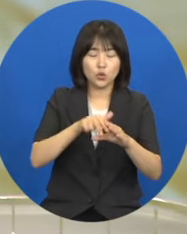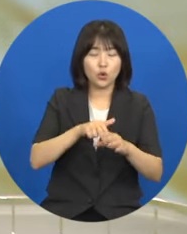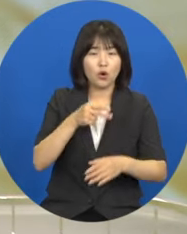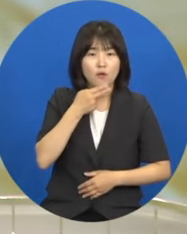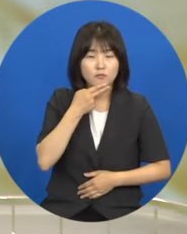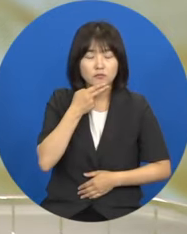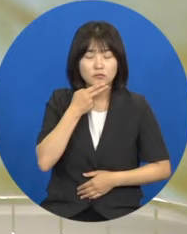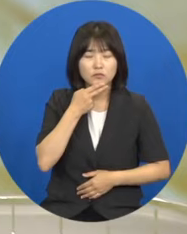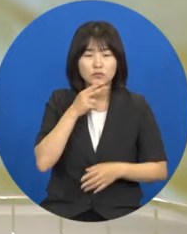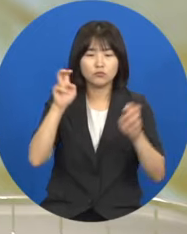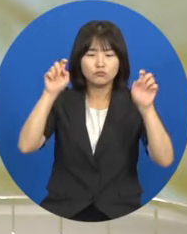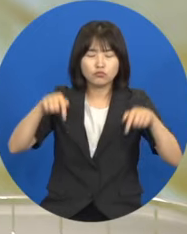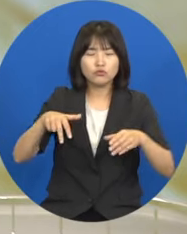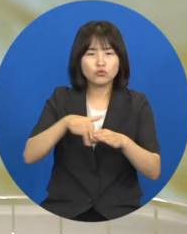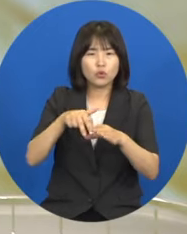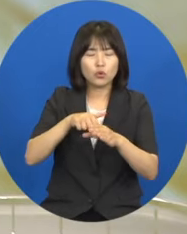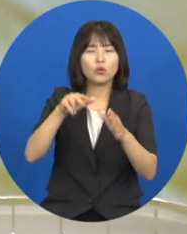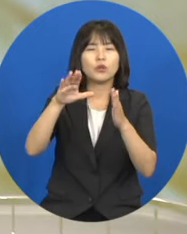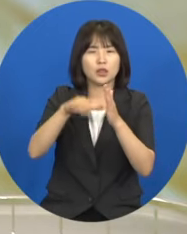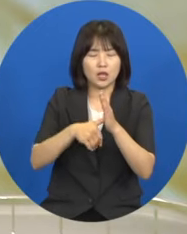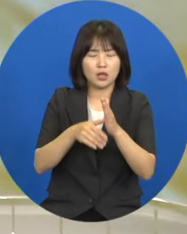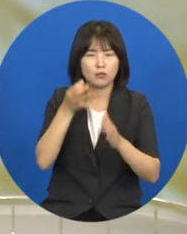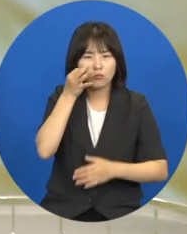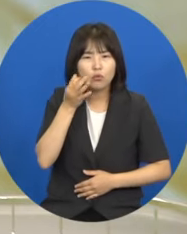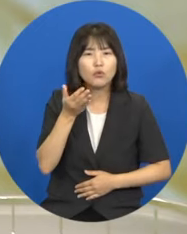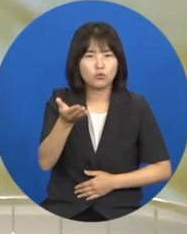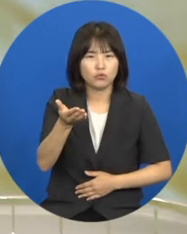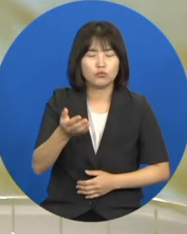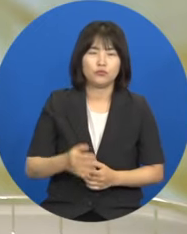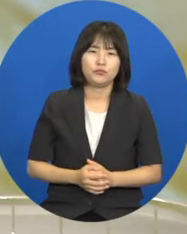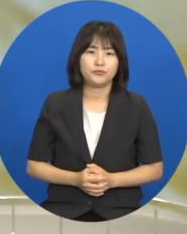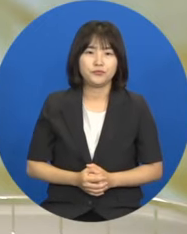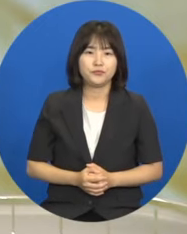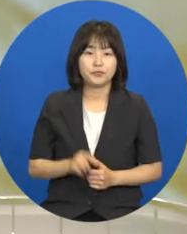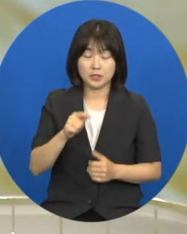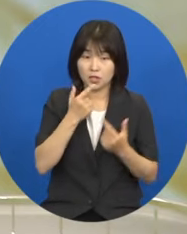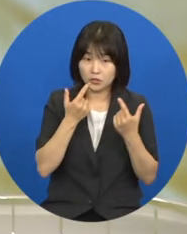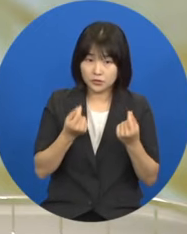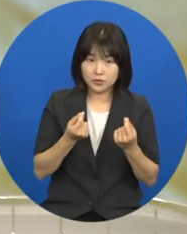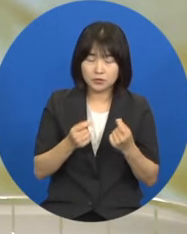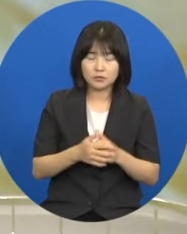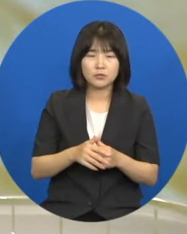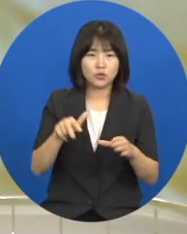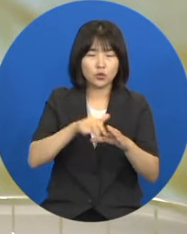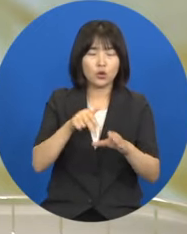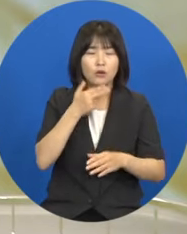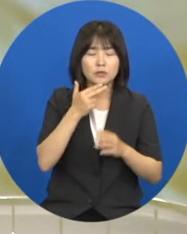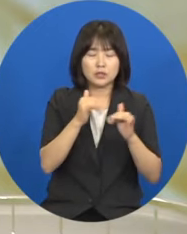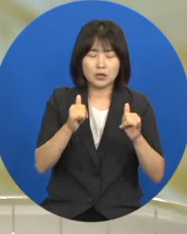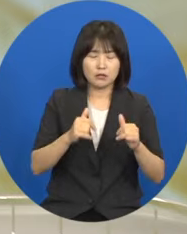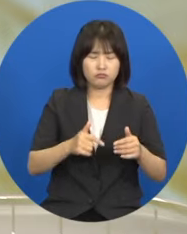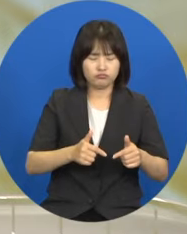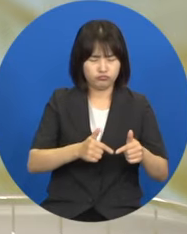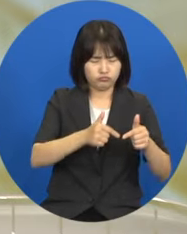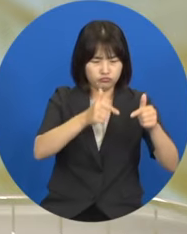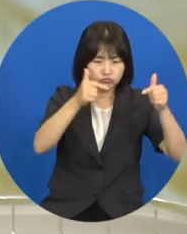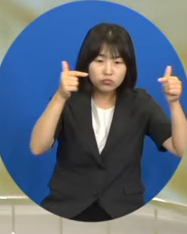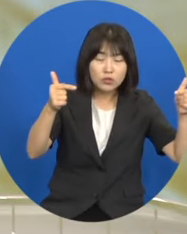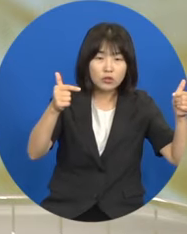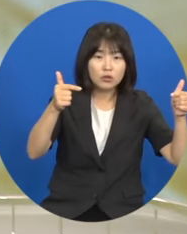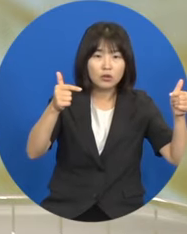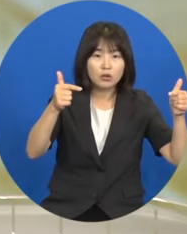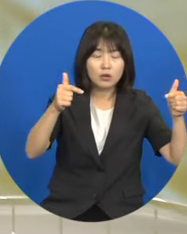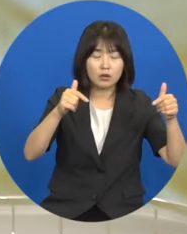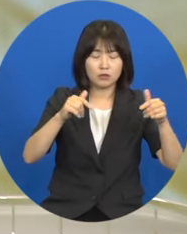무종교 시대임을 보여주는 그래프라고 할 수 있습니다. 이처럼 무종교인이 많이 증가하고 있는